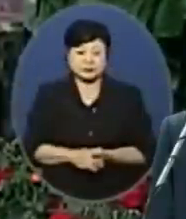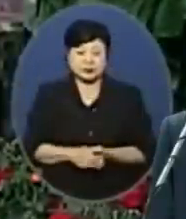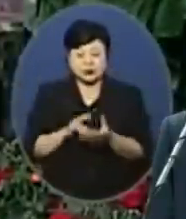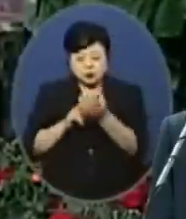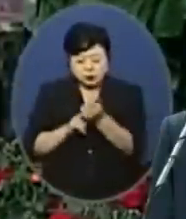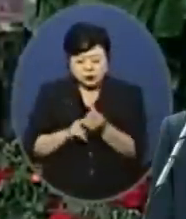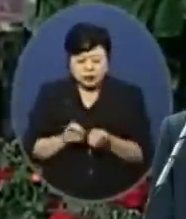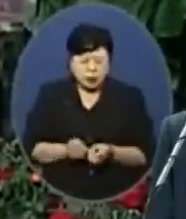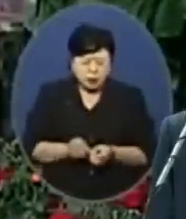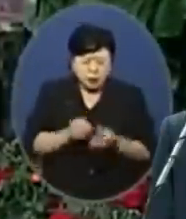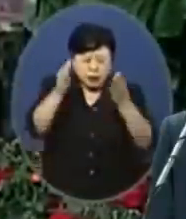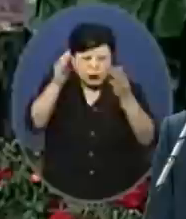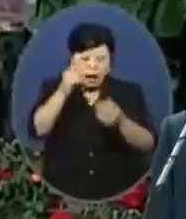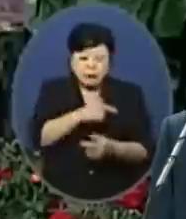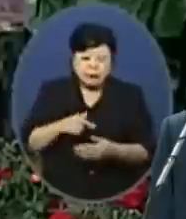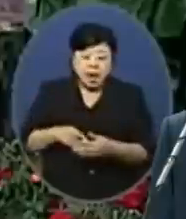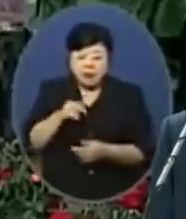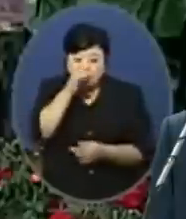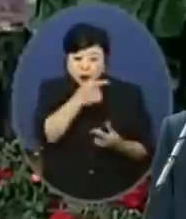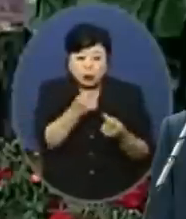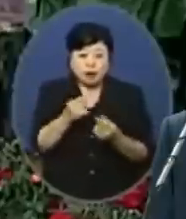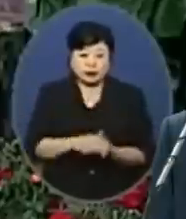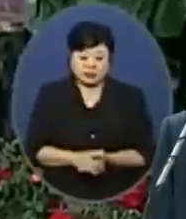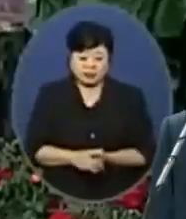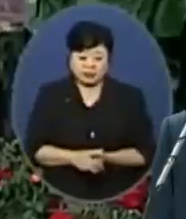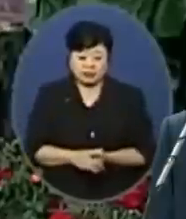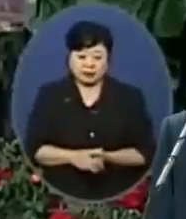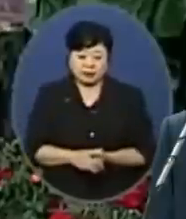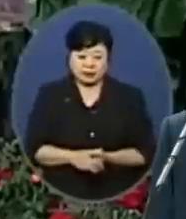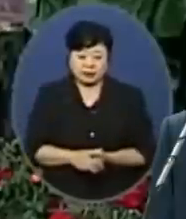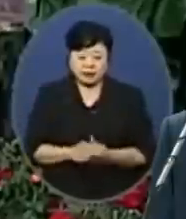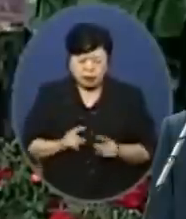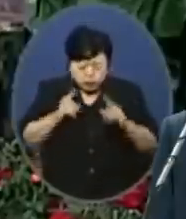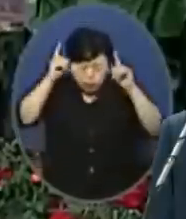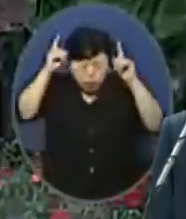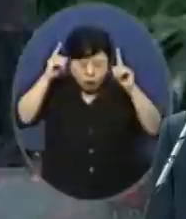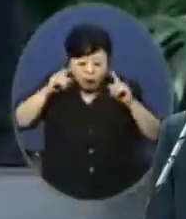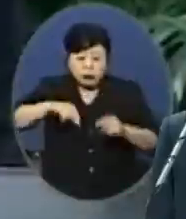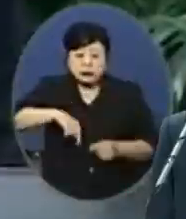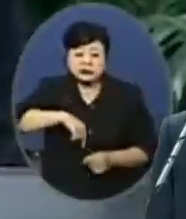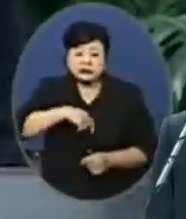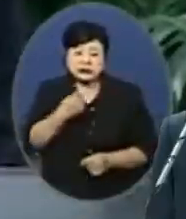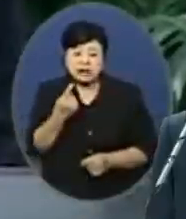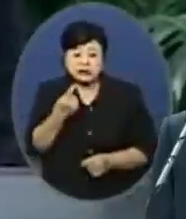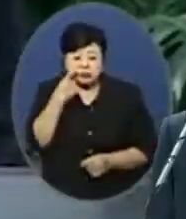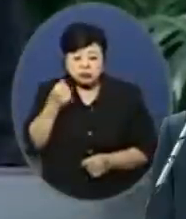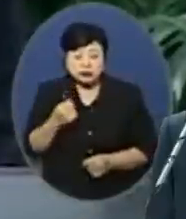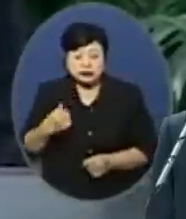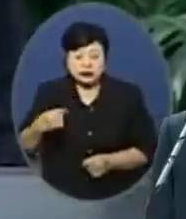감추어진 폭탄을 마음속에 가지고 있는 것이라고 하는 것입니다. 여러분, 분노해가지고서 자식이 부모를 죽이기도